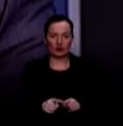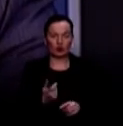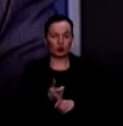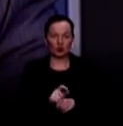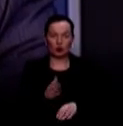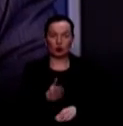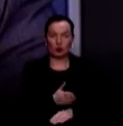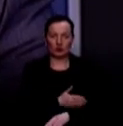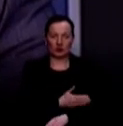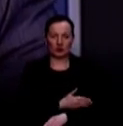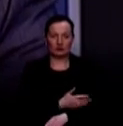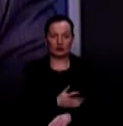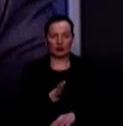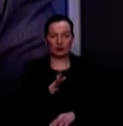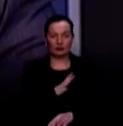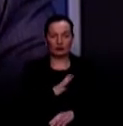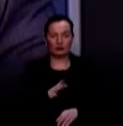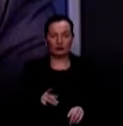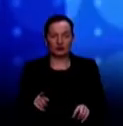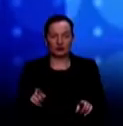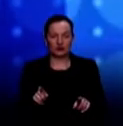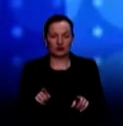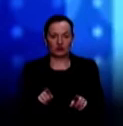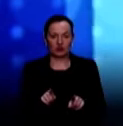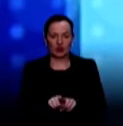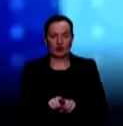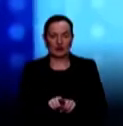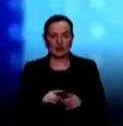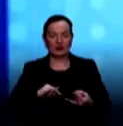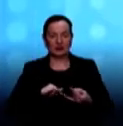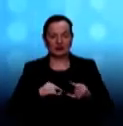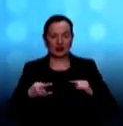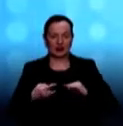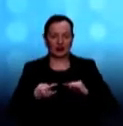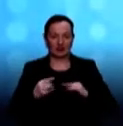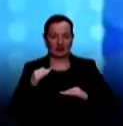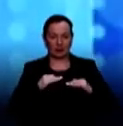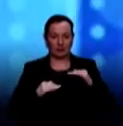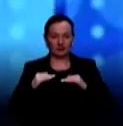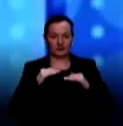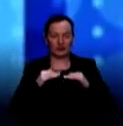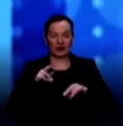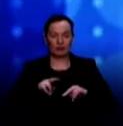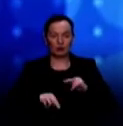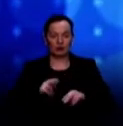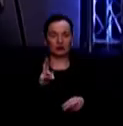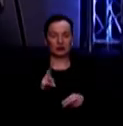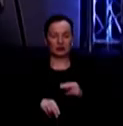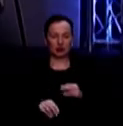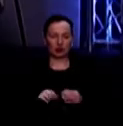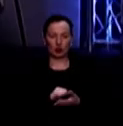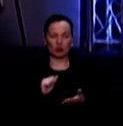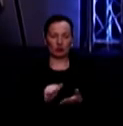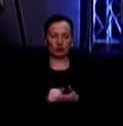він був таким, як, знаєте, як такими цеглинками вибудовувався. Тобто, кінцевий документ – це